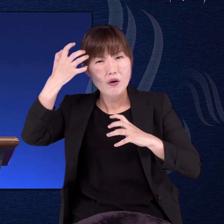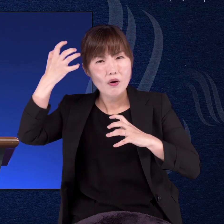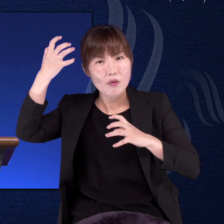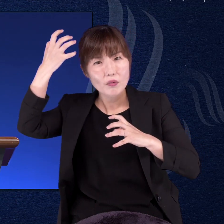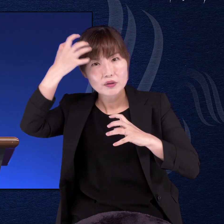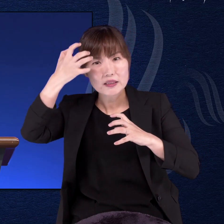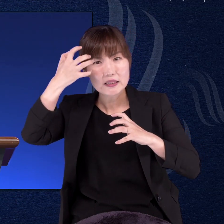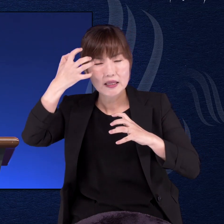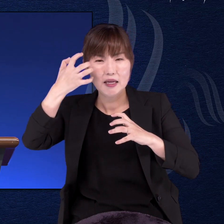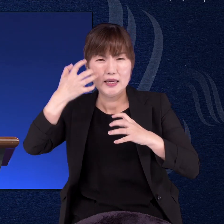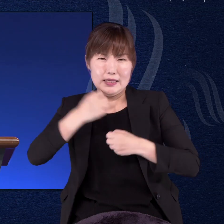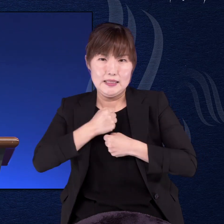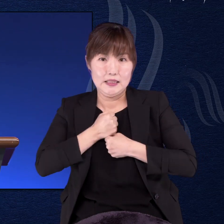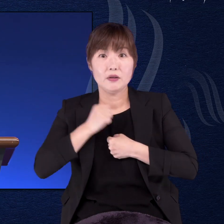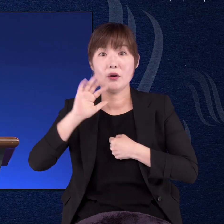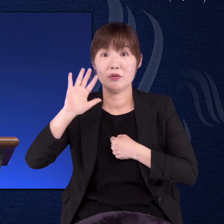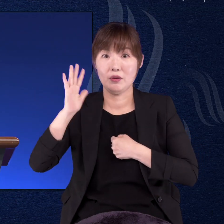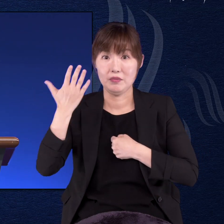생각해요.